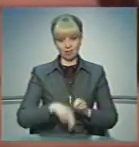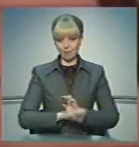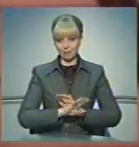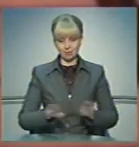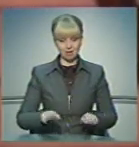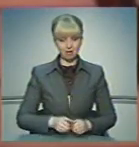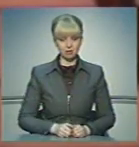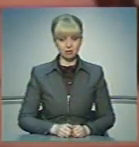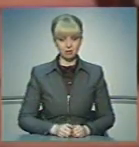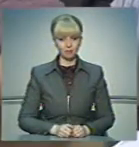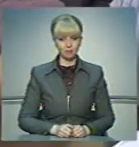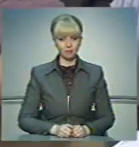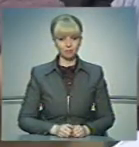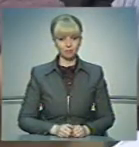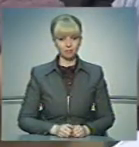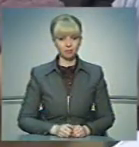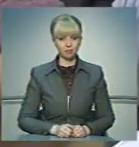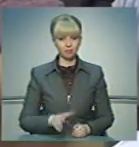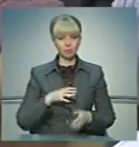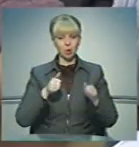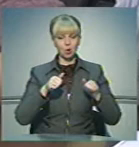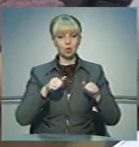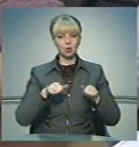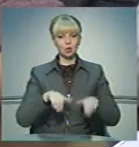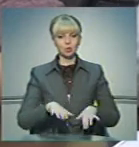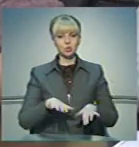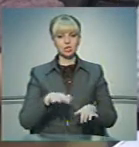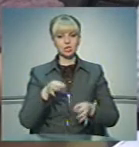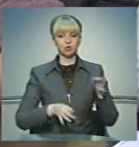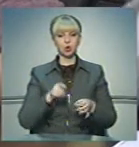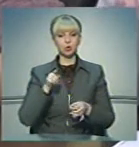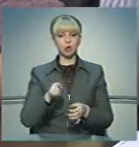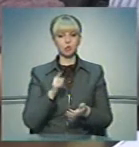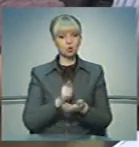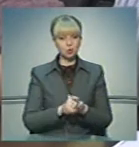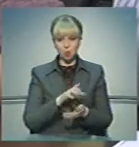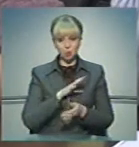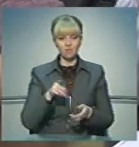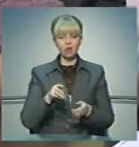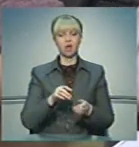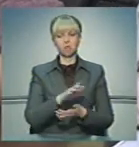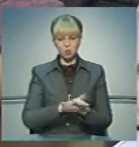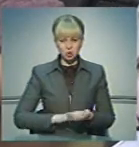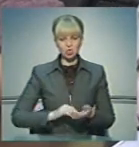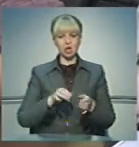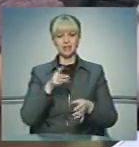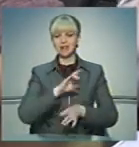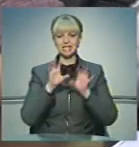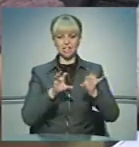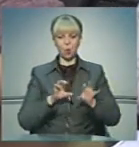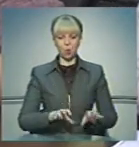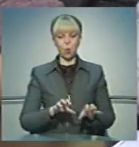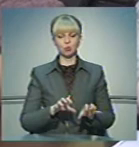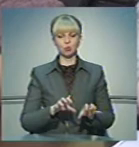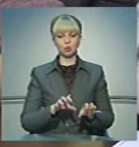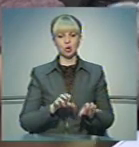припинялися. Это когда было решение суда, что их там не должно быть, они продолжали незаконную коммерческую деятельность, псували